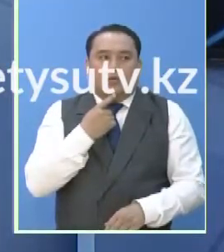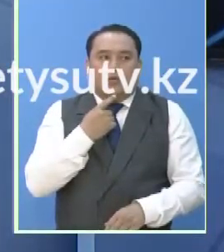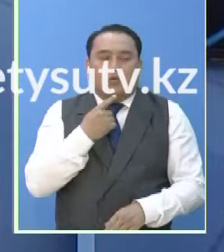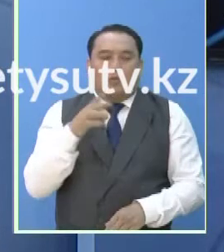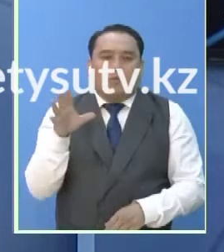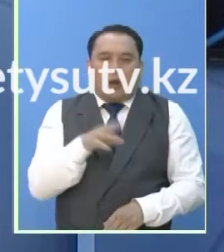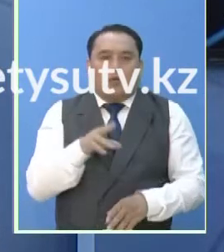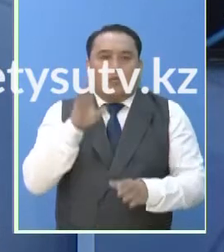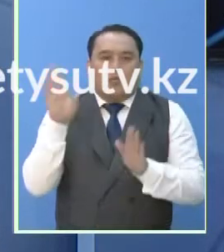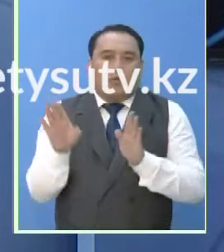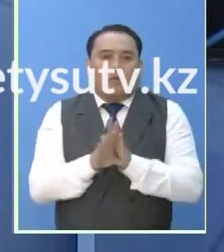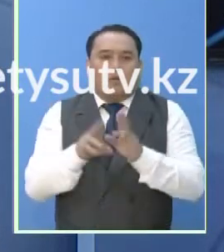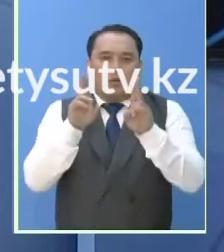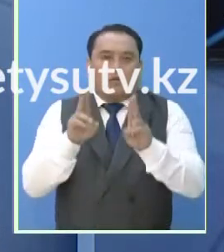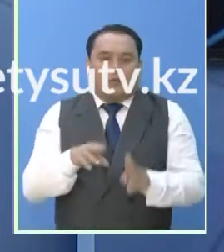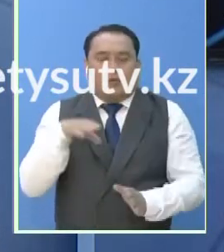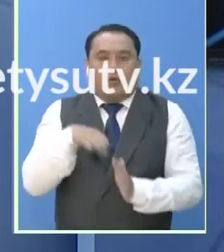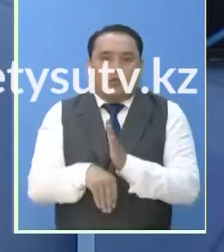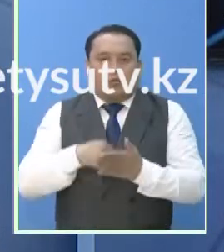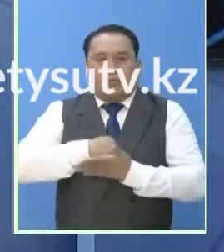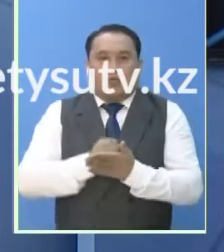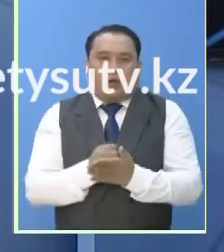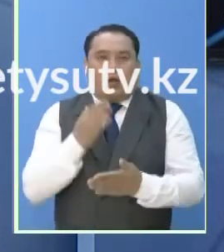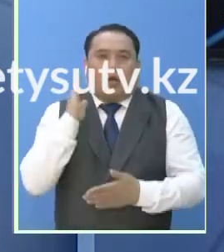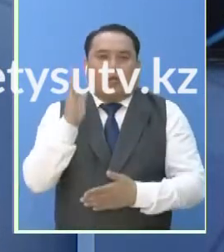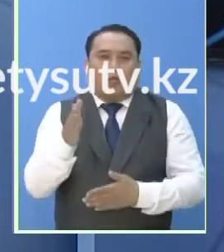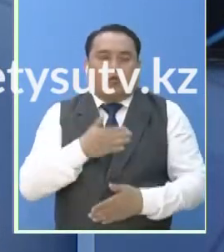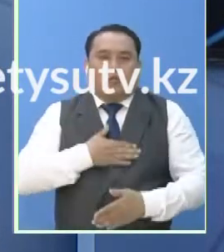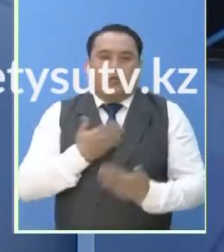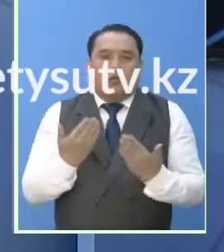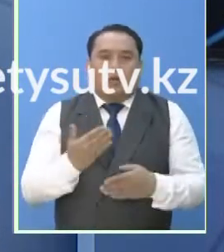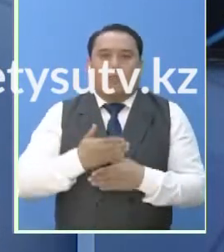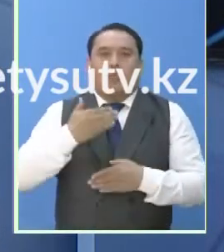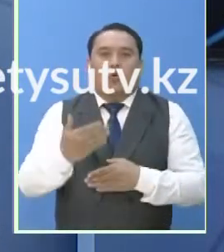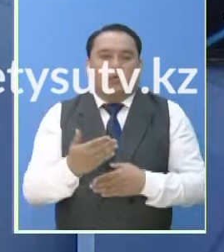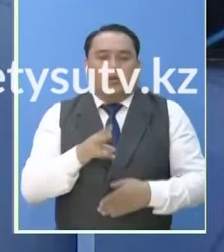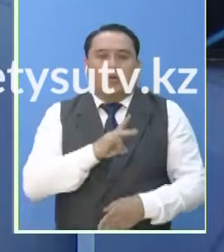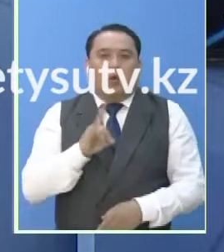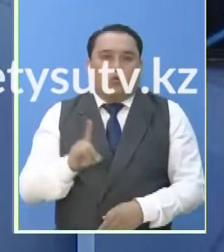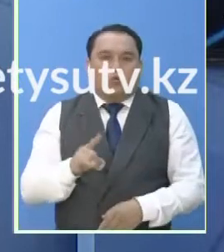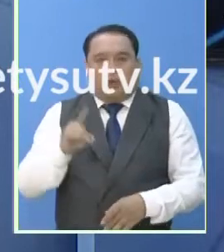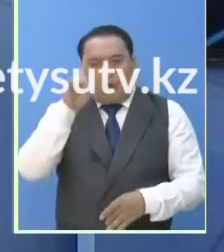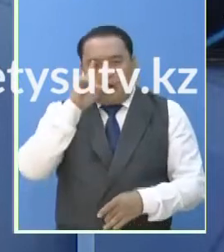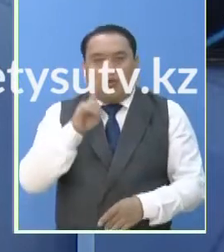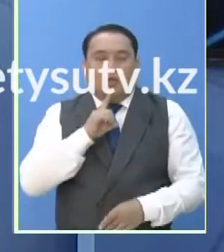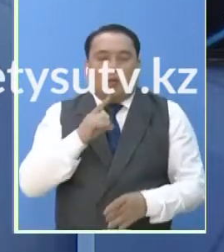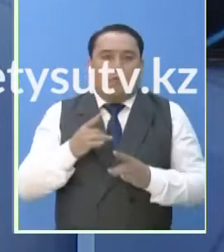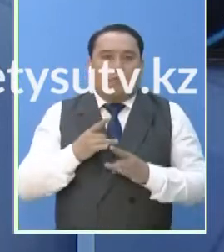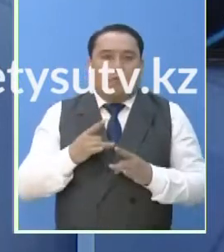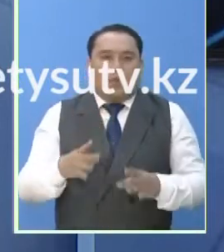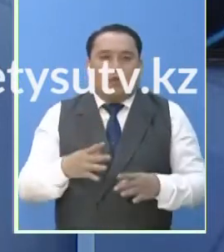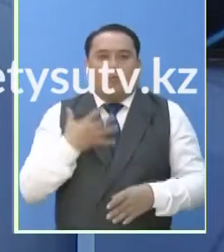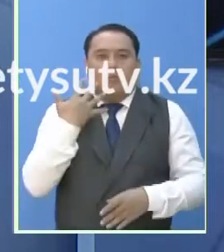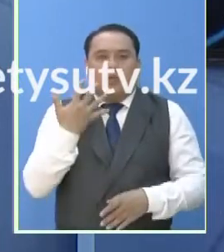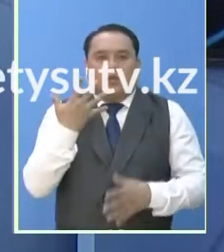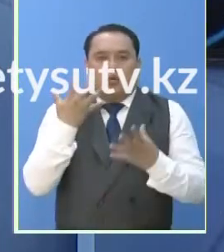бәрін кіргізген болатынбыз, алдын ала болжап. Сөйтіп мынау кейінгі жаңағы наурыз айында мысалы мына мерекелік кездерде 5